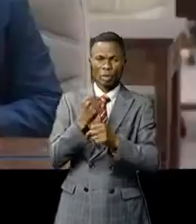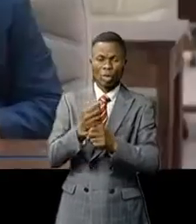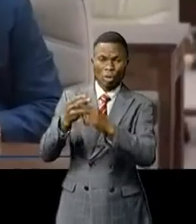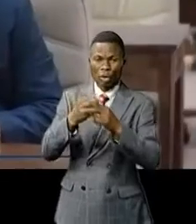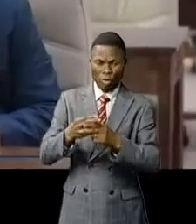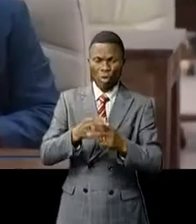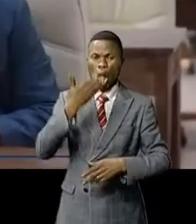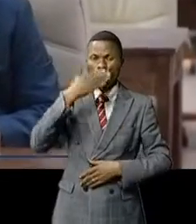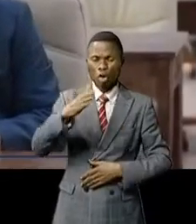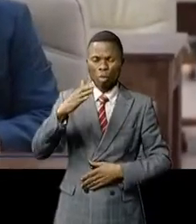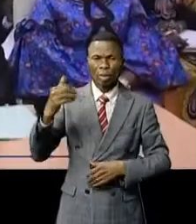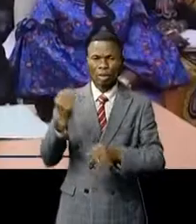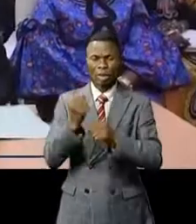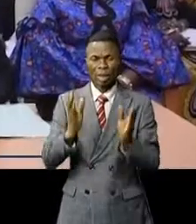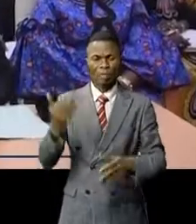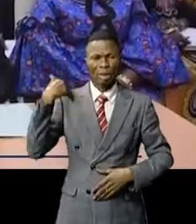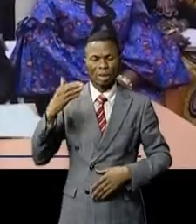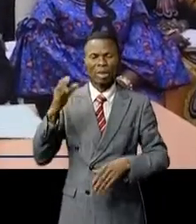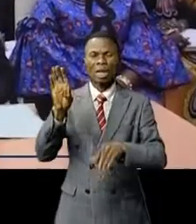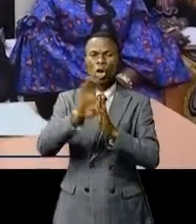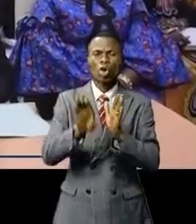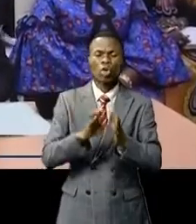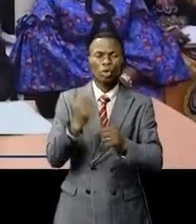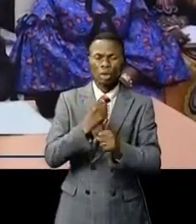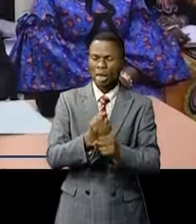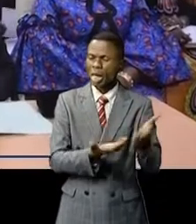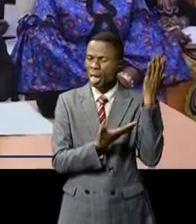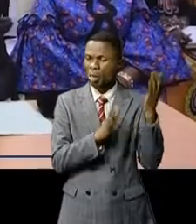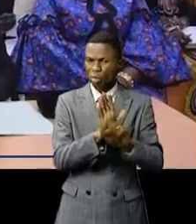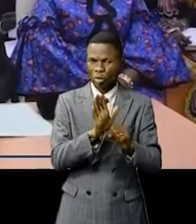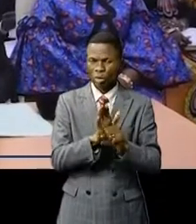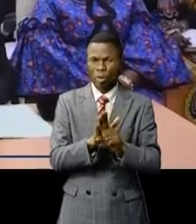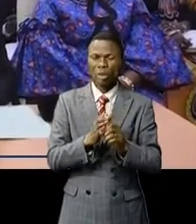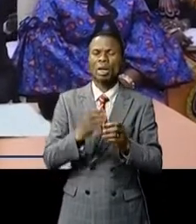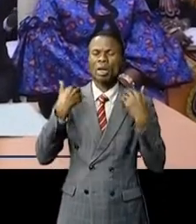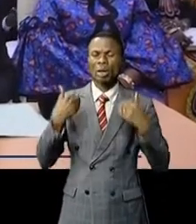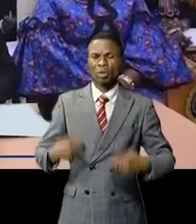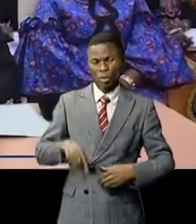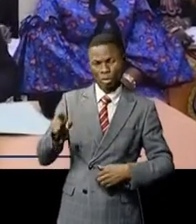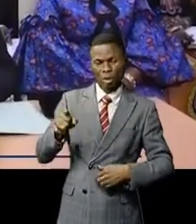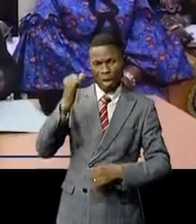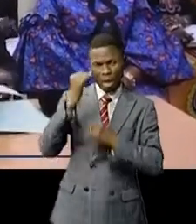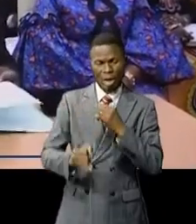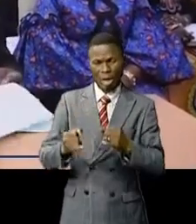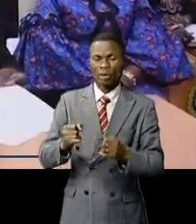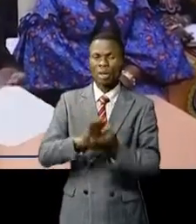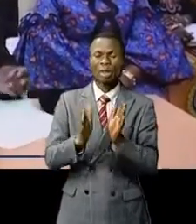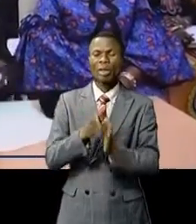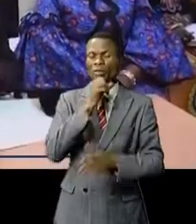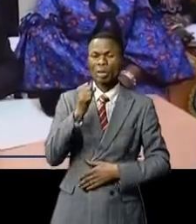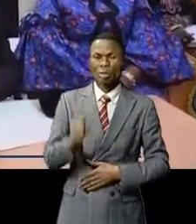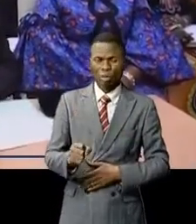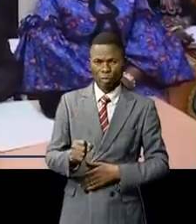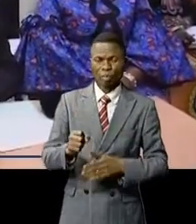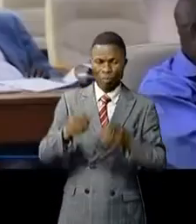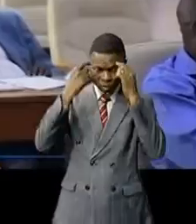l'agent public de l'État et ses conditions de travail ont une influence sur son état de santé. À la fin de sa carrière, un décret